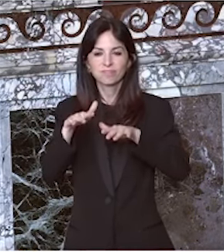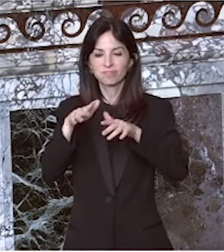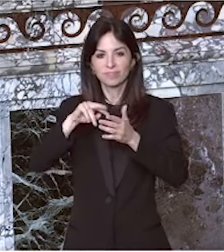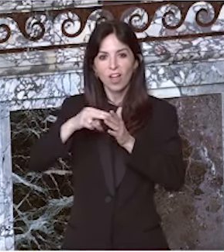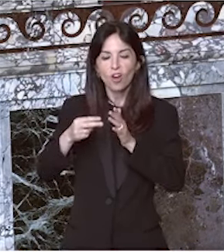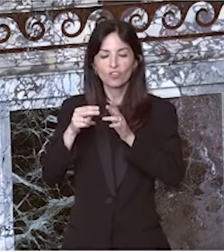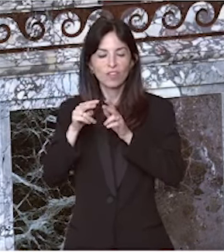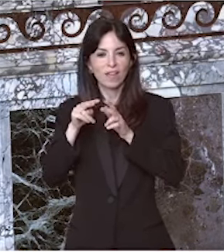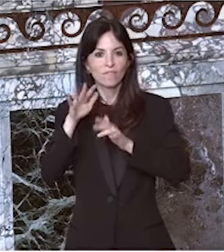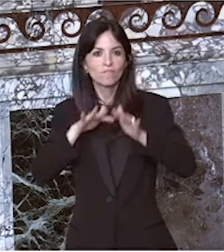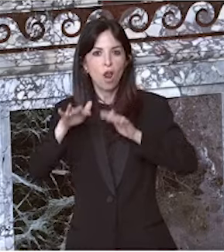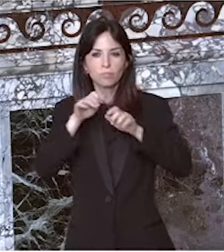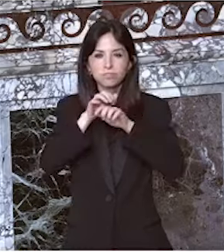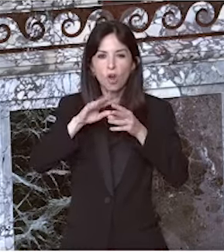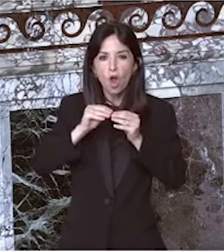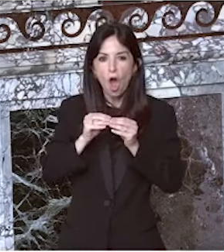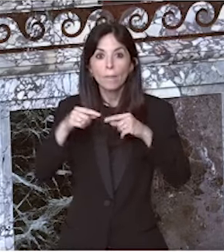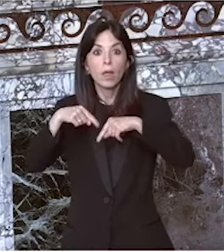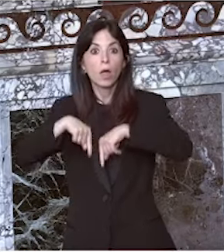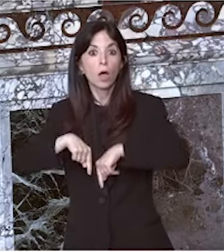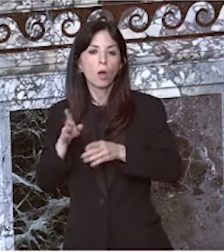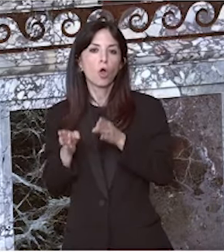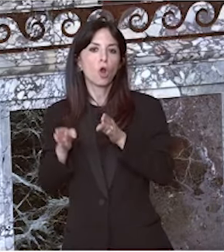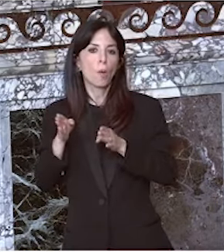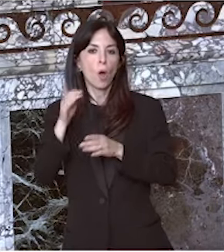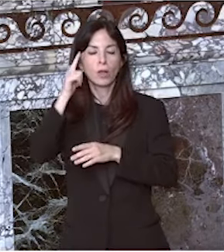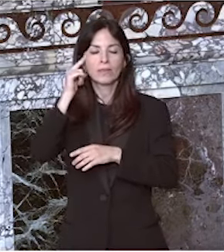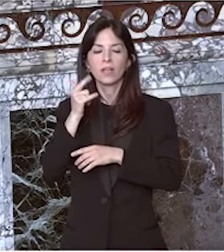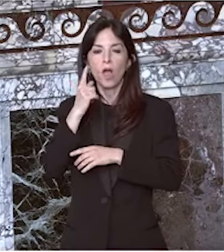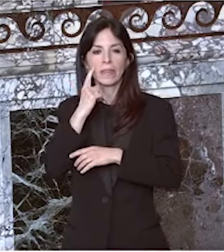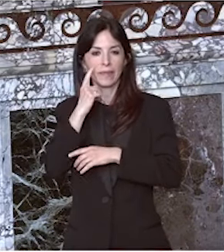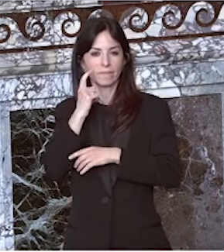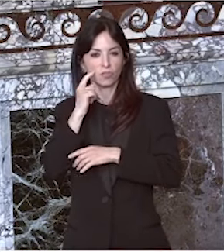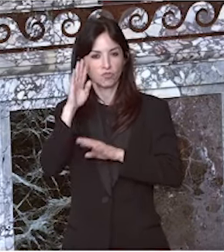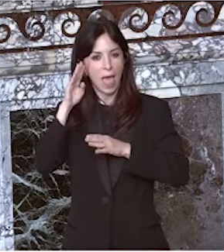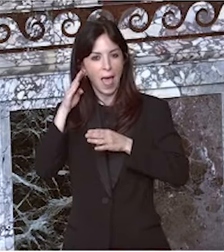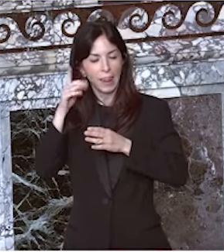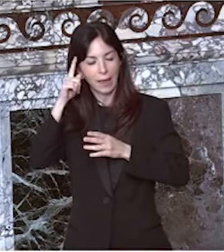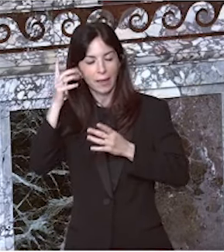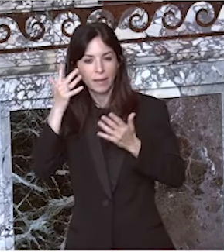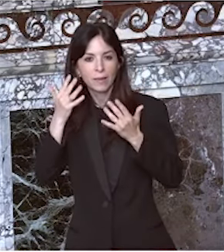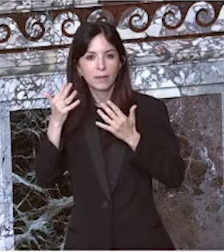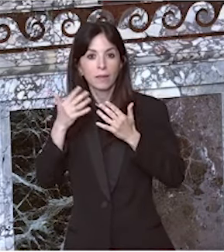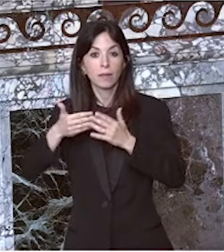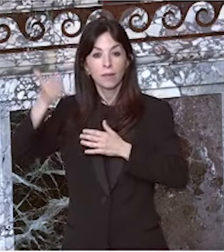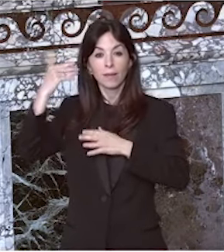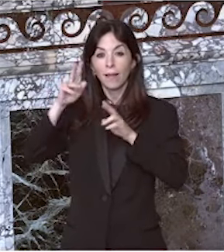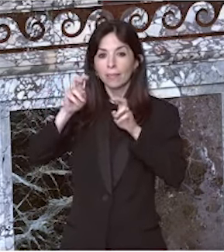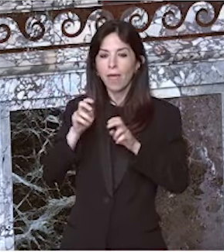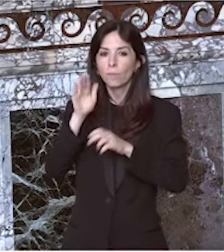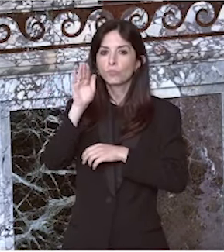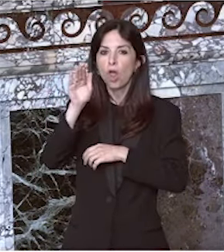dell'informazione, oggi con la robotica e l'intelligenza artificiale. Allora il tema era la prospettiva dell'invecchiamento